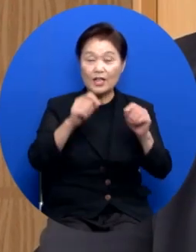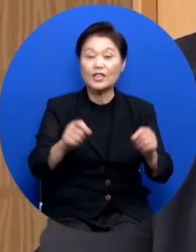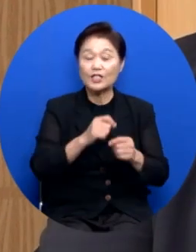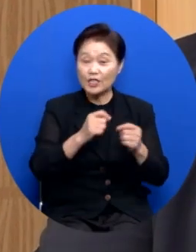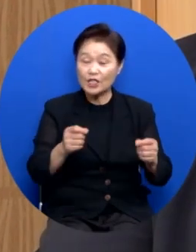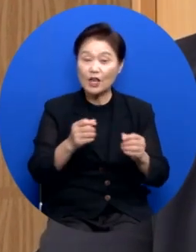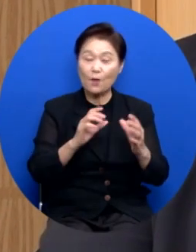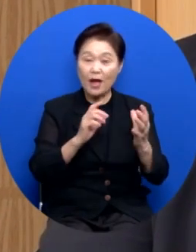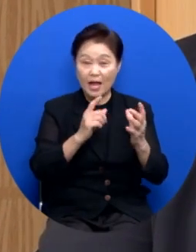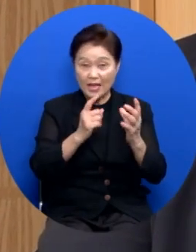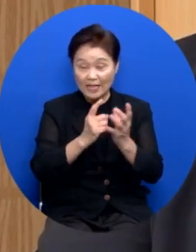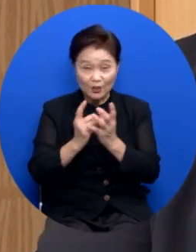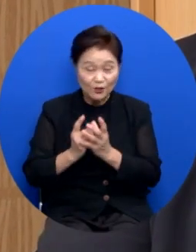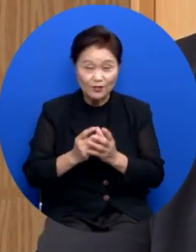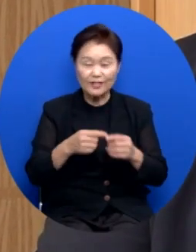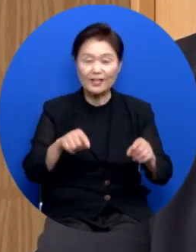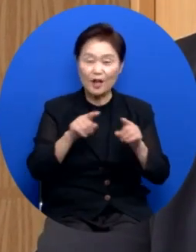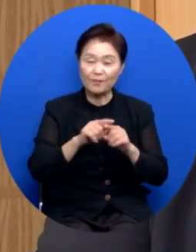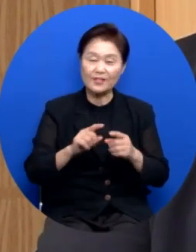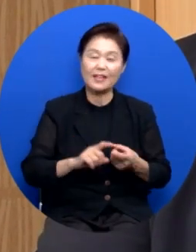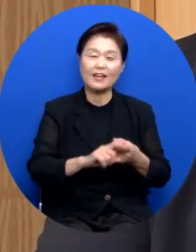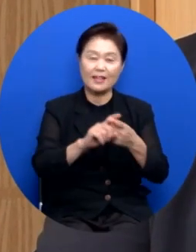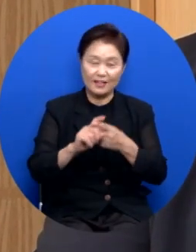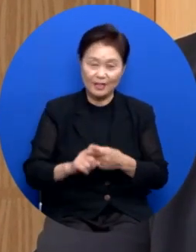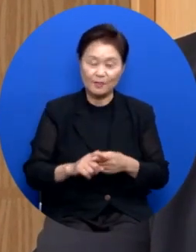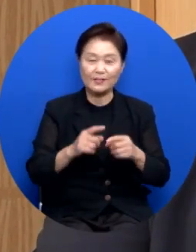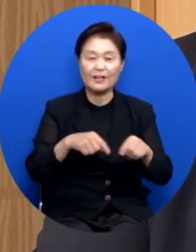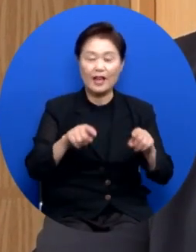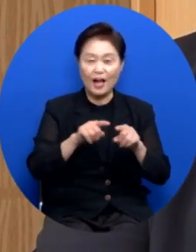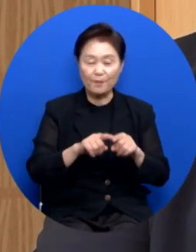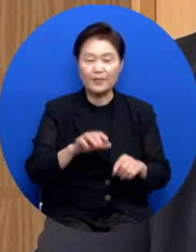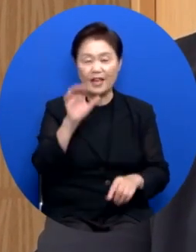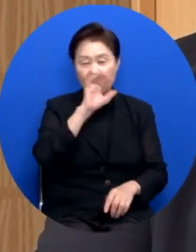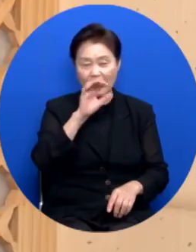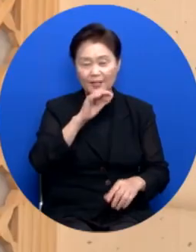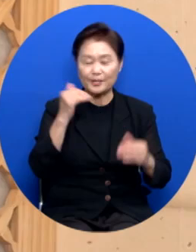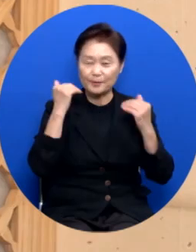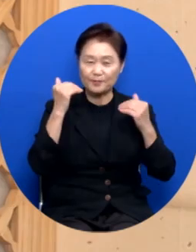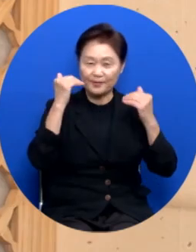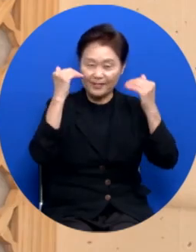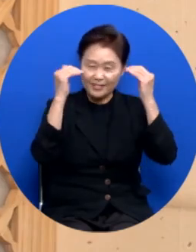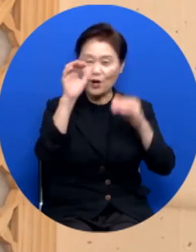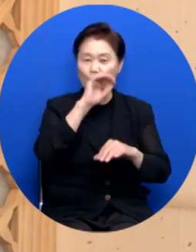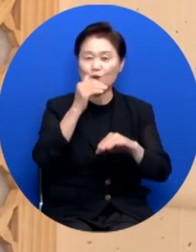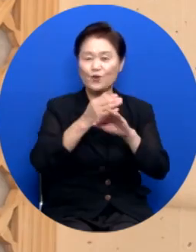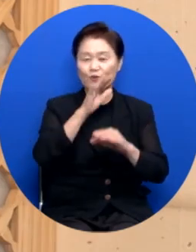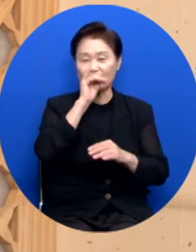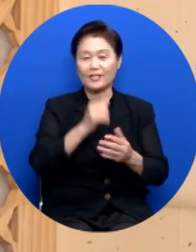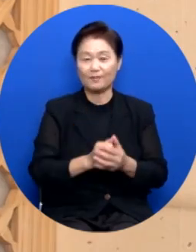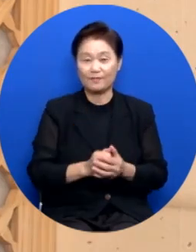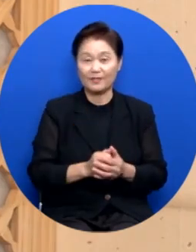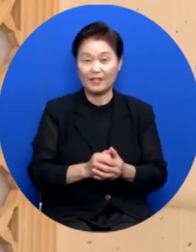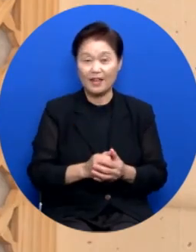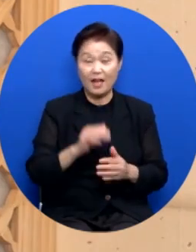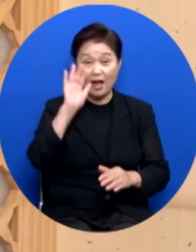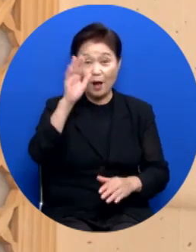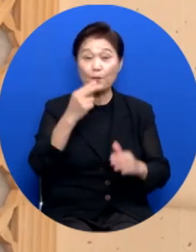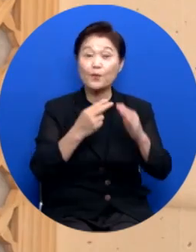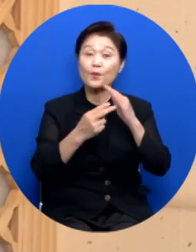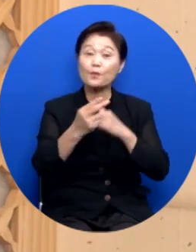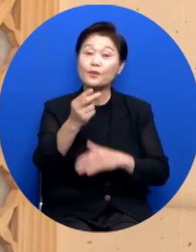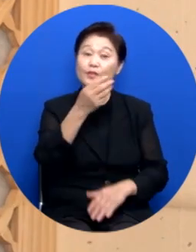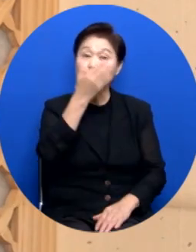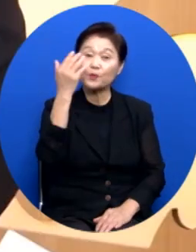다 연합해서 이렇게 같이 성장하고 훈련하고 있습니다 예 또 하시고자 하는 비전이나 꿈이 있으실 것